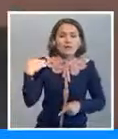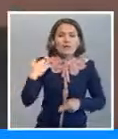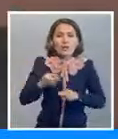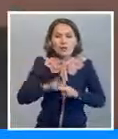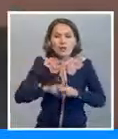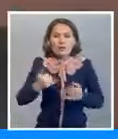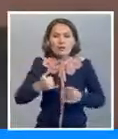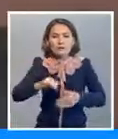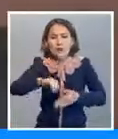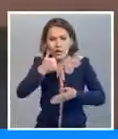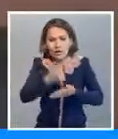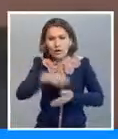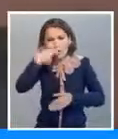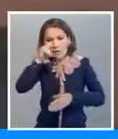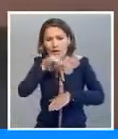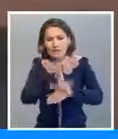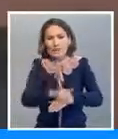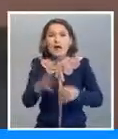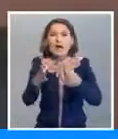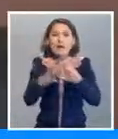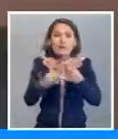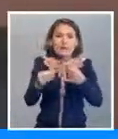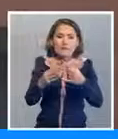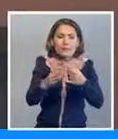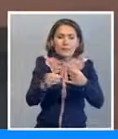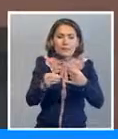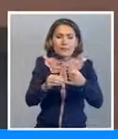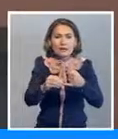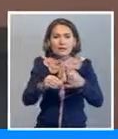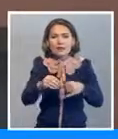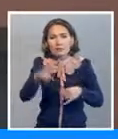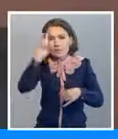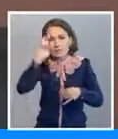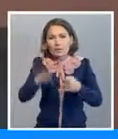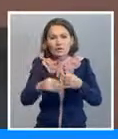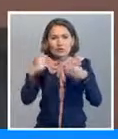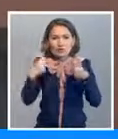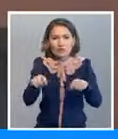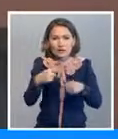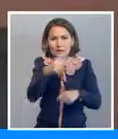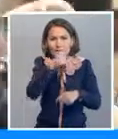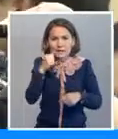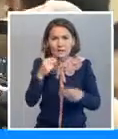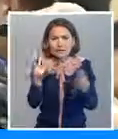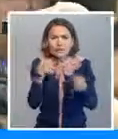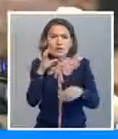пайдаланды деген күдікпен ұсталған. Оған мемлекеттік жер телімдерін заңсыз бөлді деген кінә артылған.